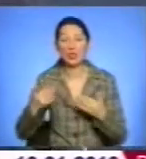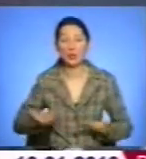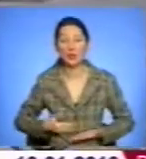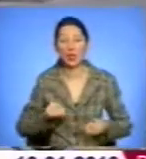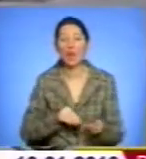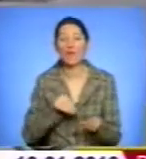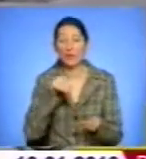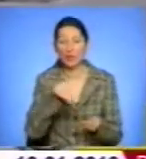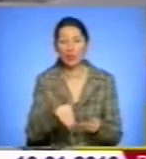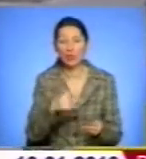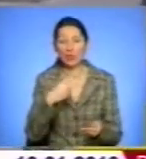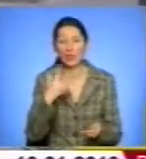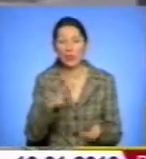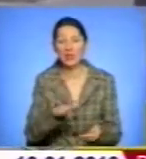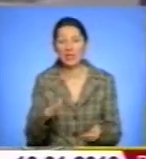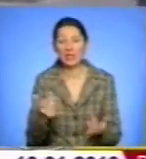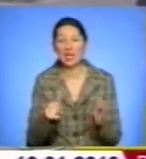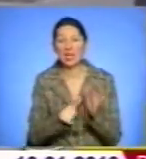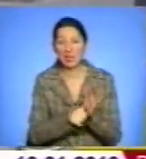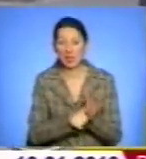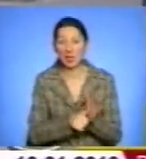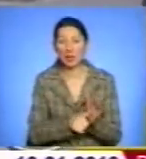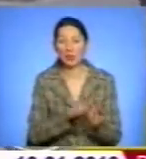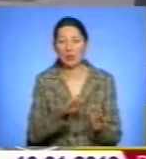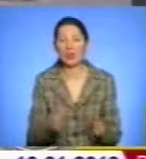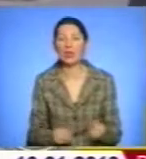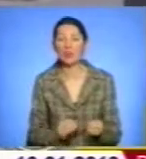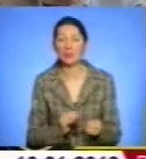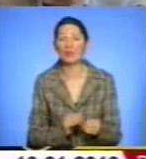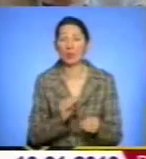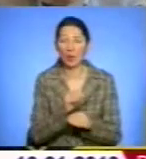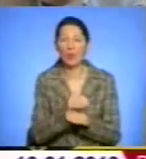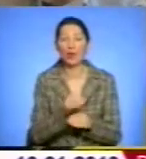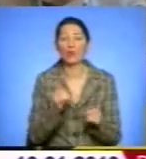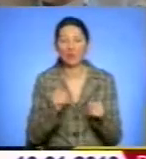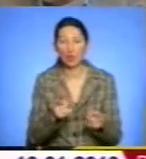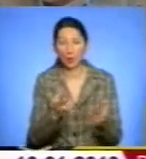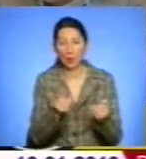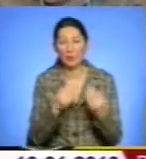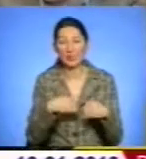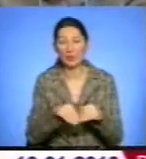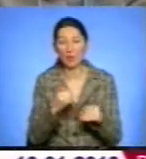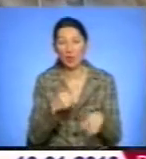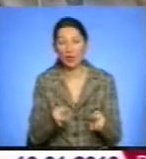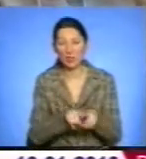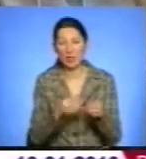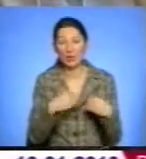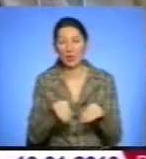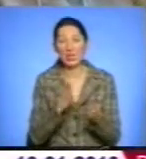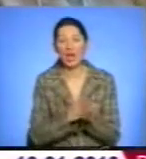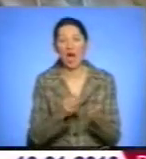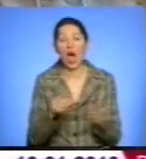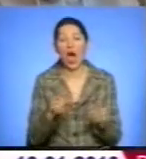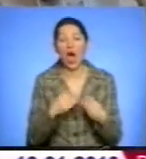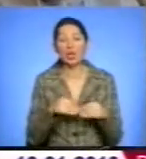25 дітей. Ще 6 дітей довлаштовано у діючі прийомні сім'ї. Однією з таких сімей є родина Долгових із